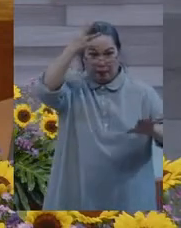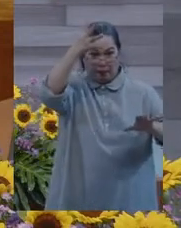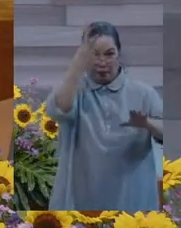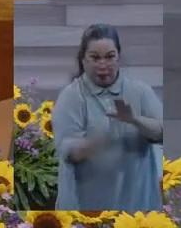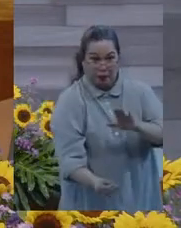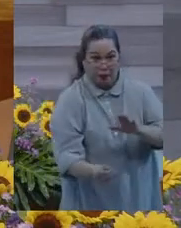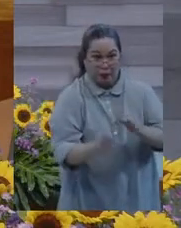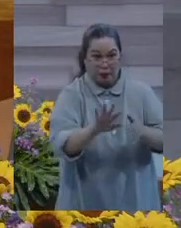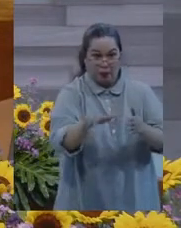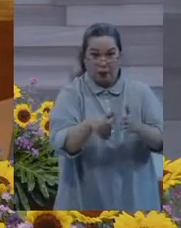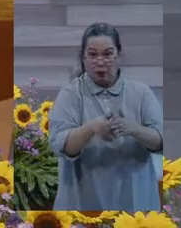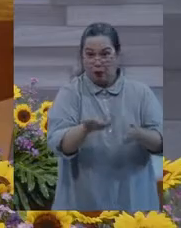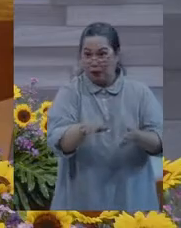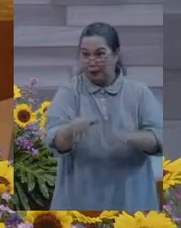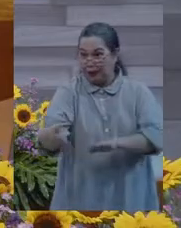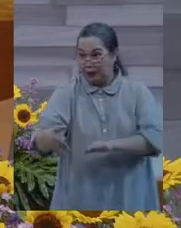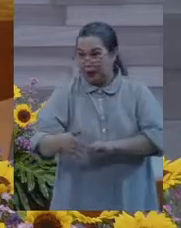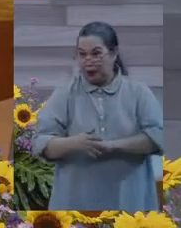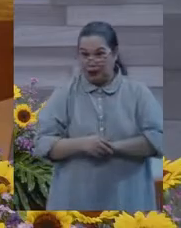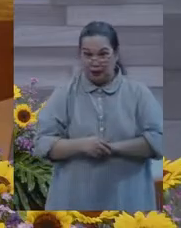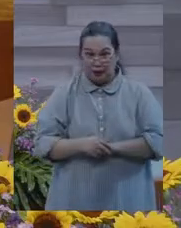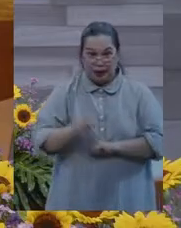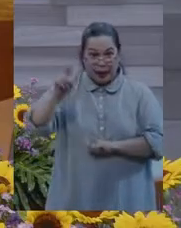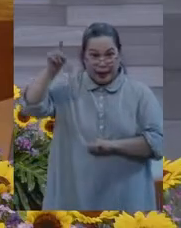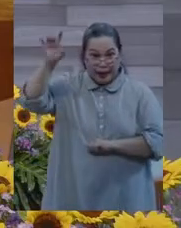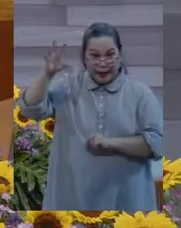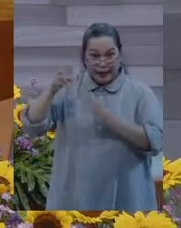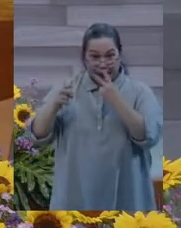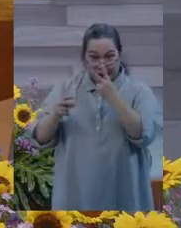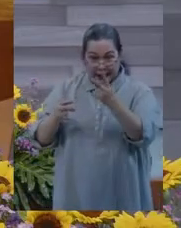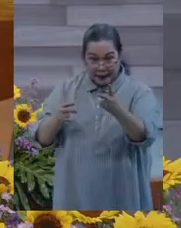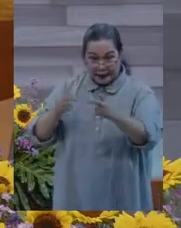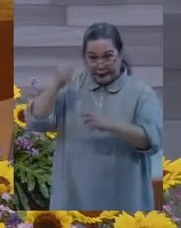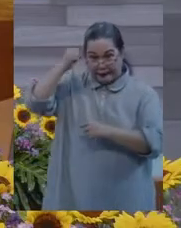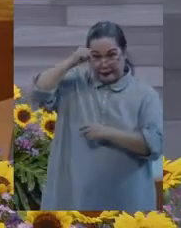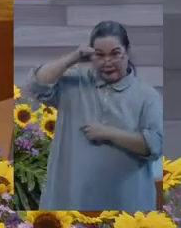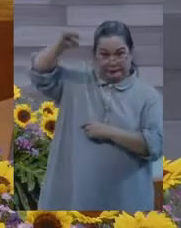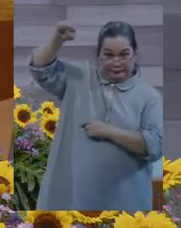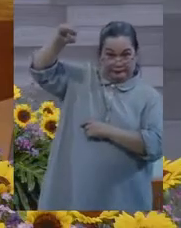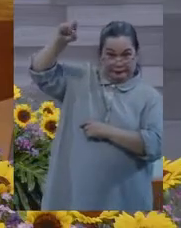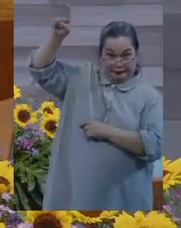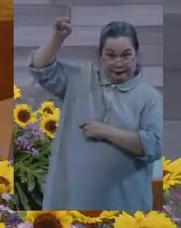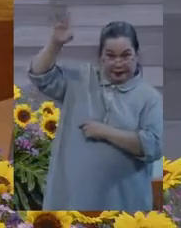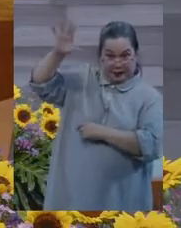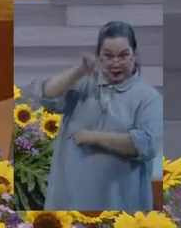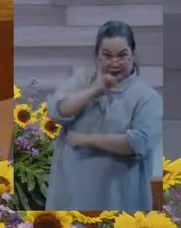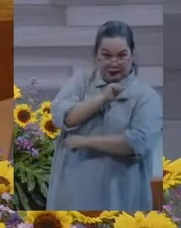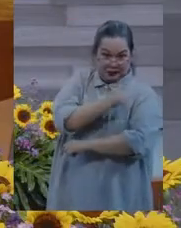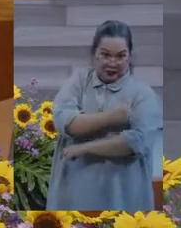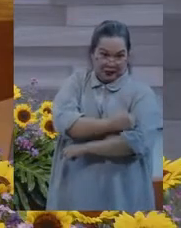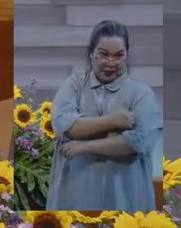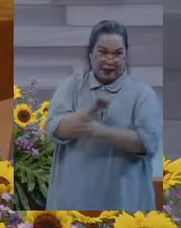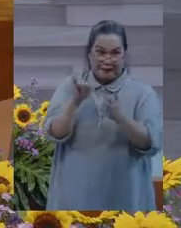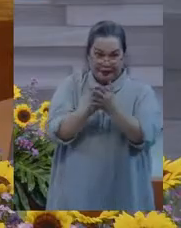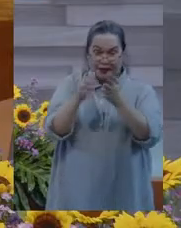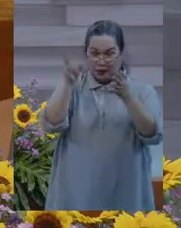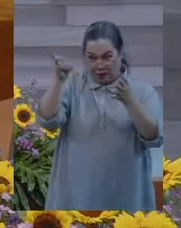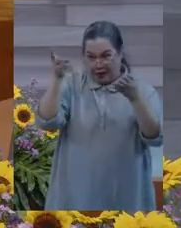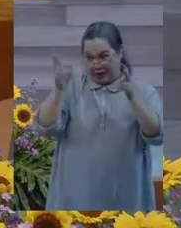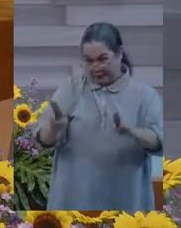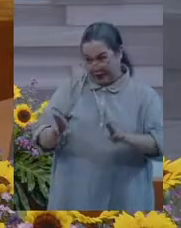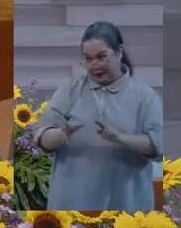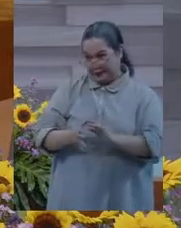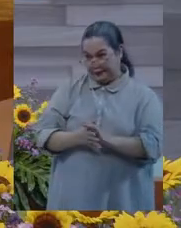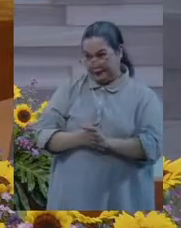Ganyan ang tingin ng Diyos sa mga nagre-rebelde sa kanyang otoridad. So itong mga